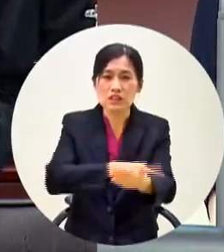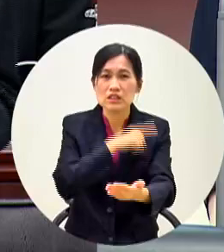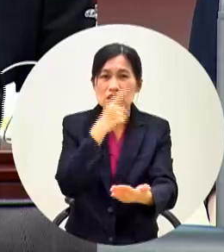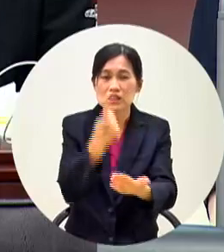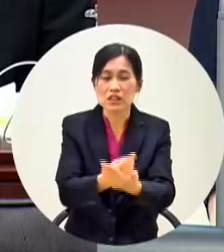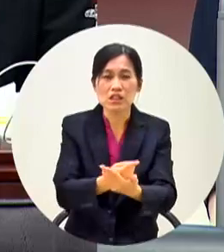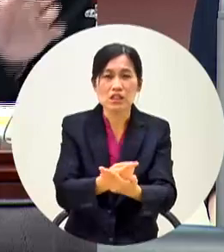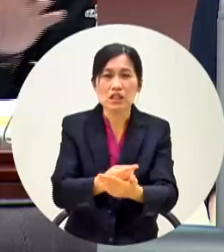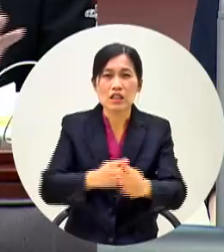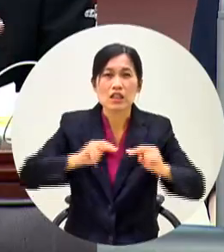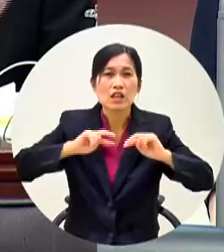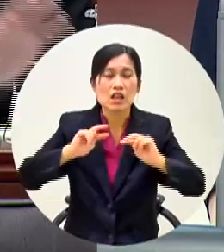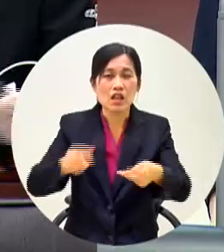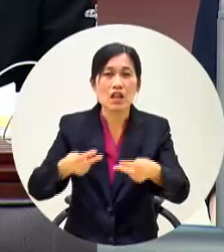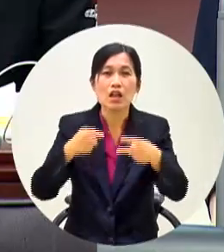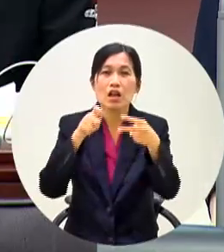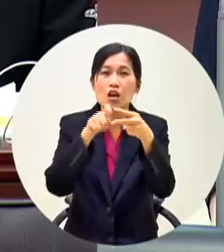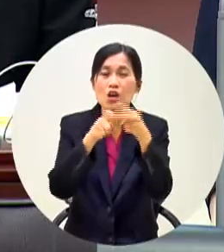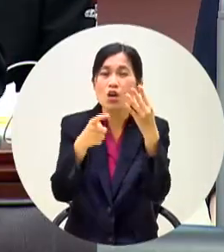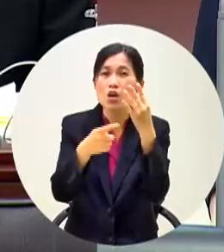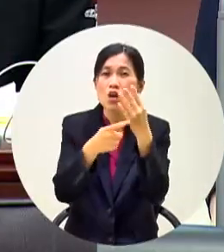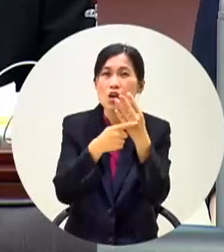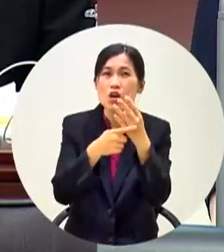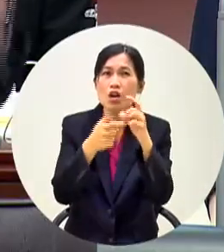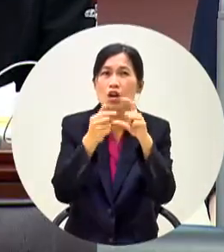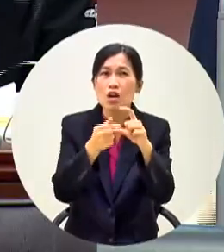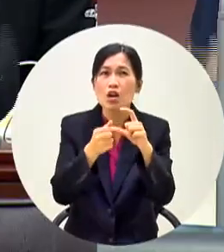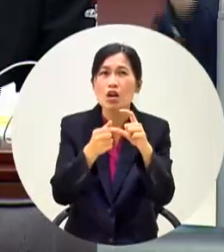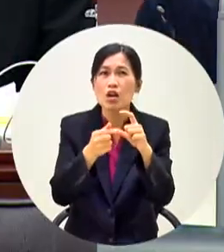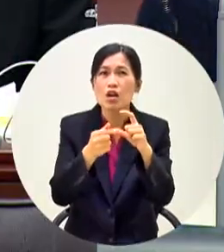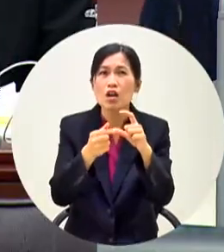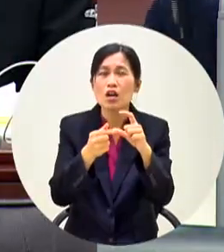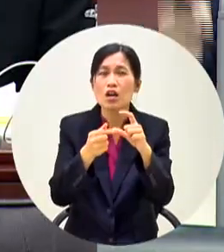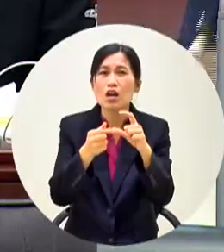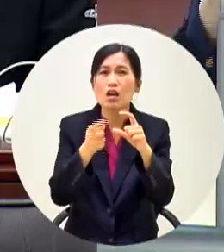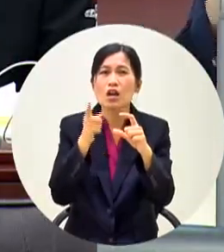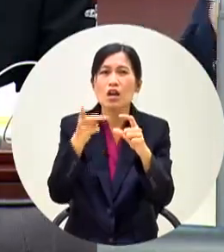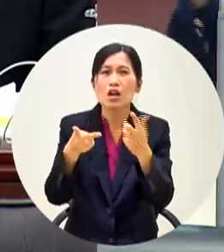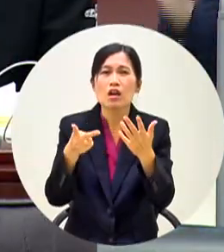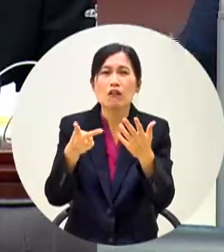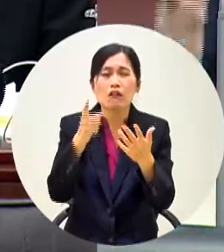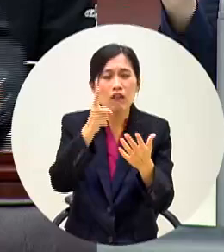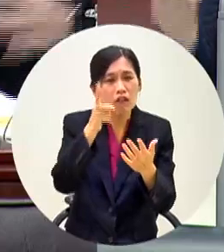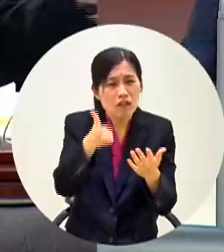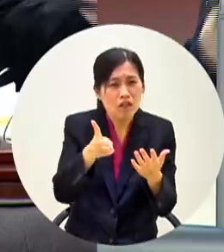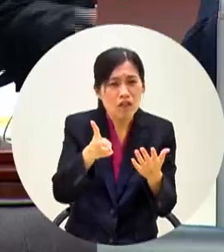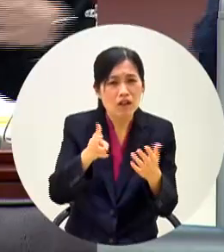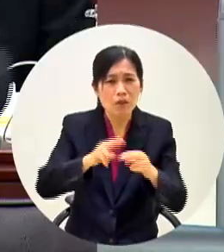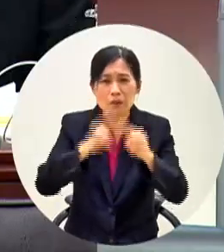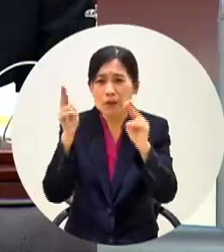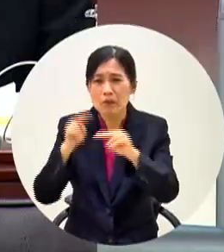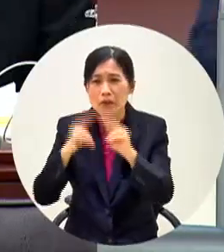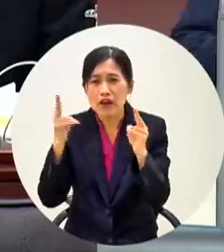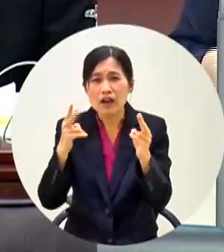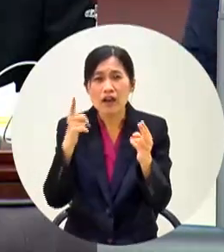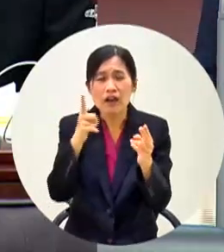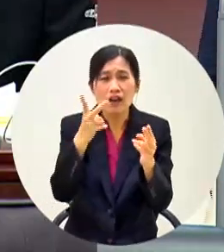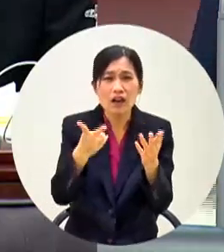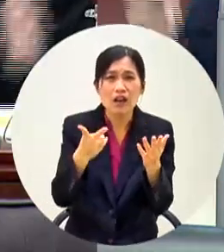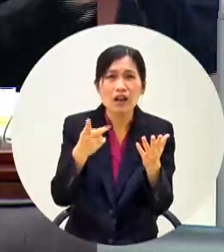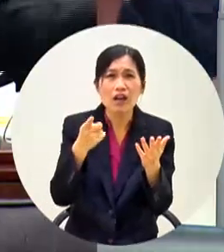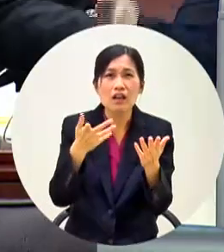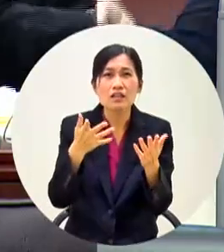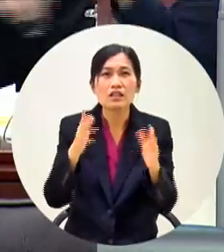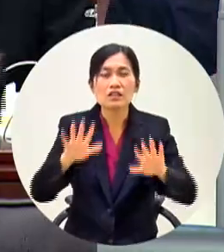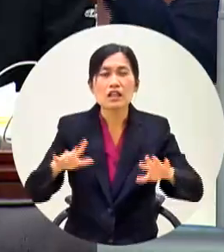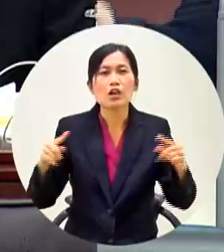了耶。 所以你解编完又解编啊，不是重复两次程序吗？ 它不会因为一个工业区来赔你的土地。 整合一个程